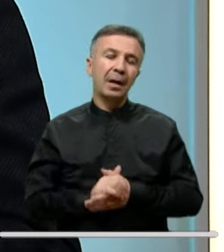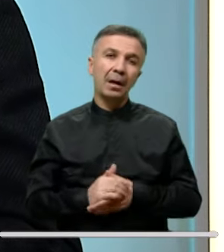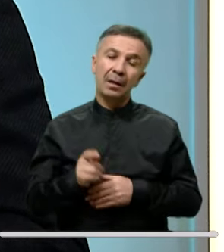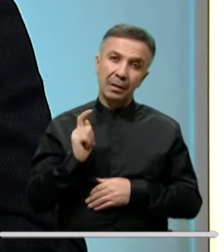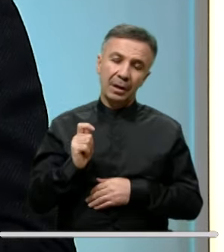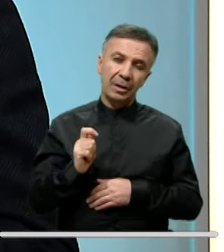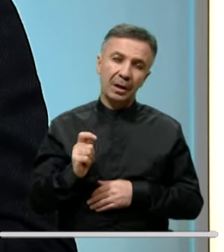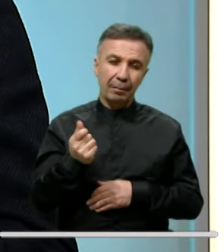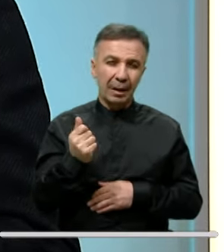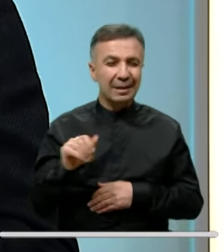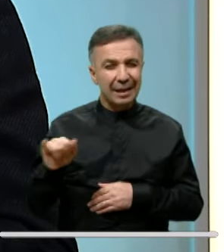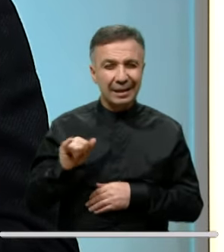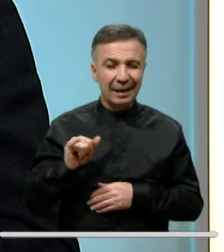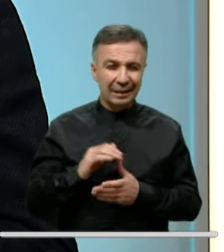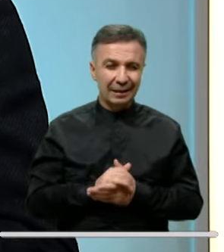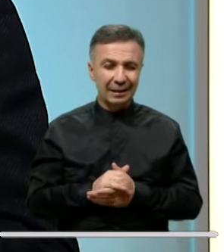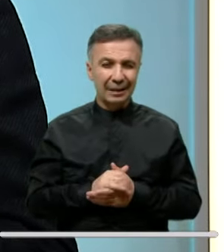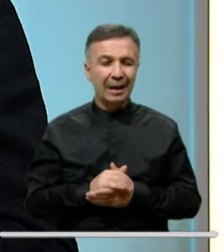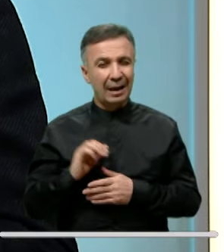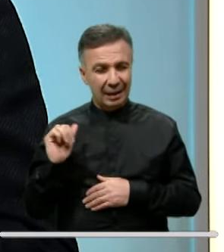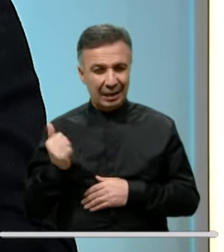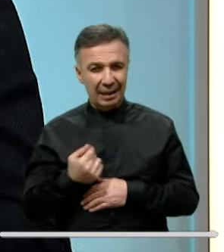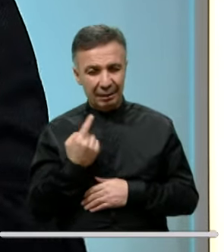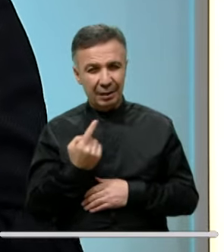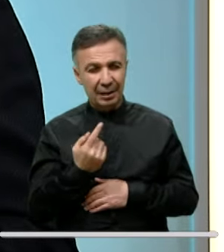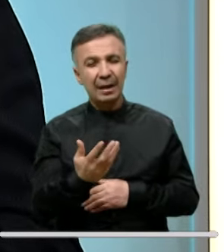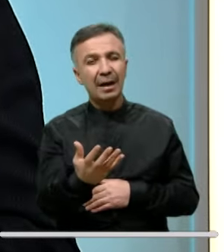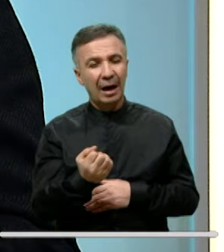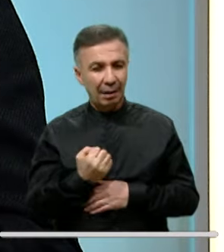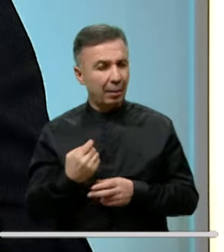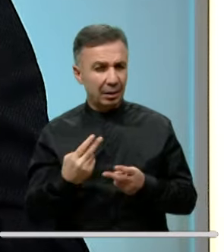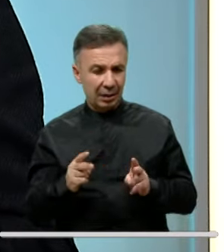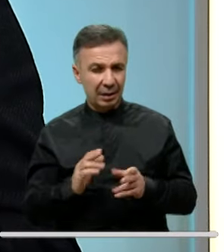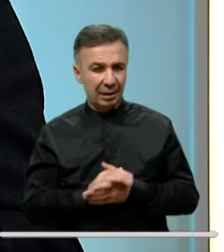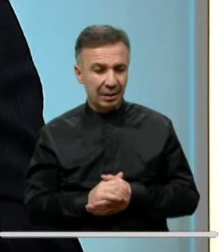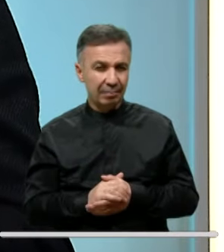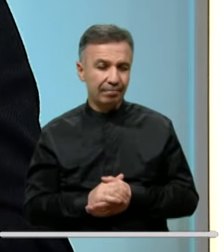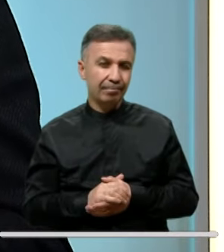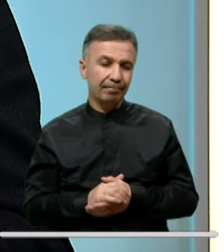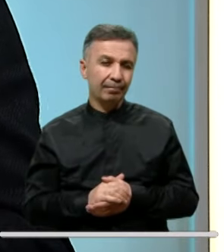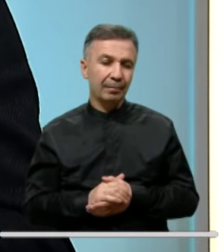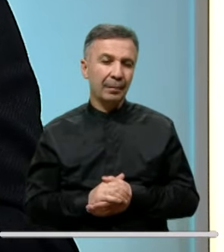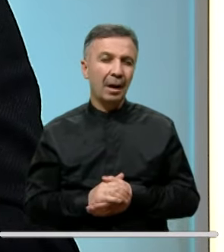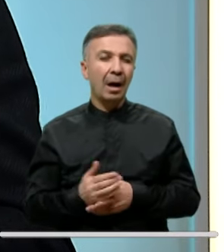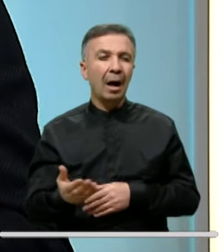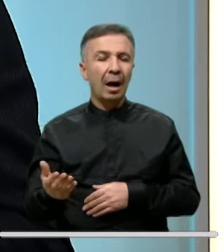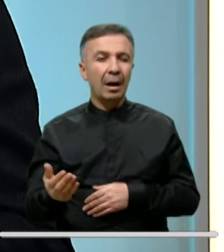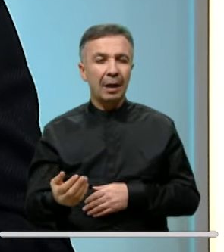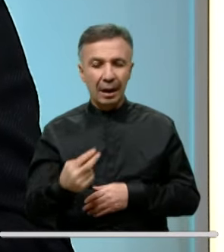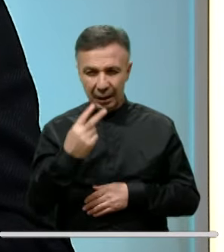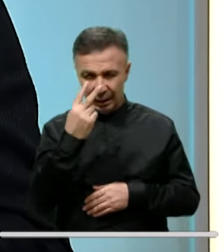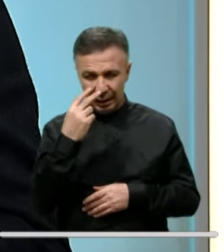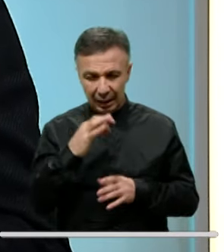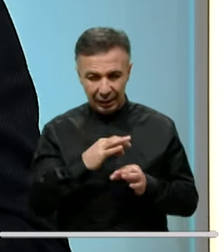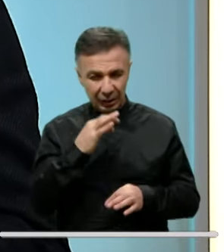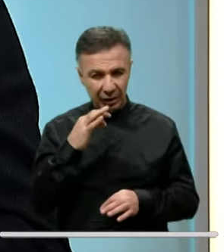gerçek fiyatına yakın veya değerinde bir şey vererek almakta hiçbir sakınca yok. Ne olacaktır? Hani ağlayanın malı işte gülene